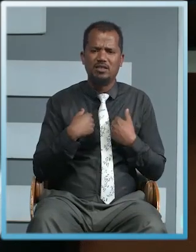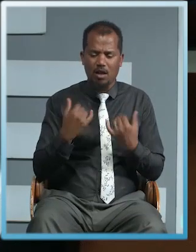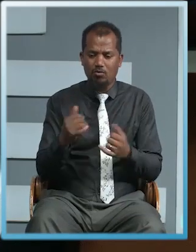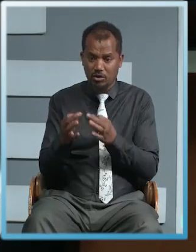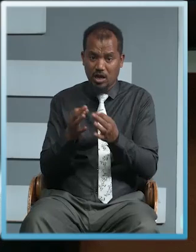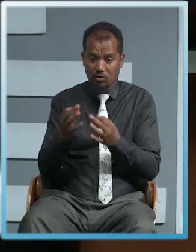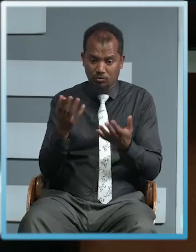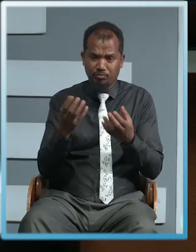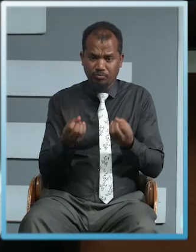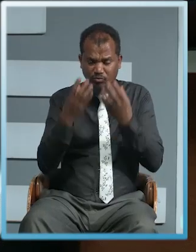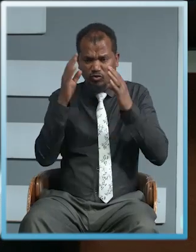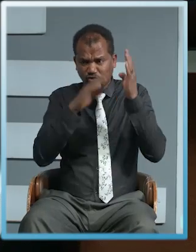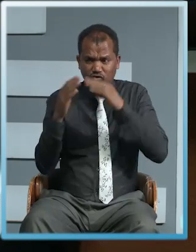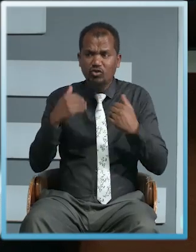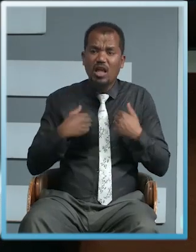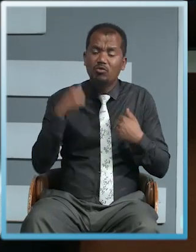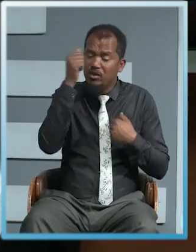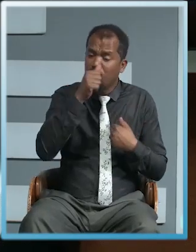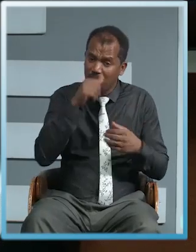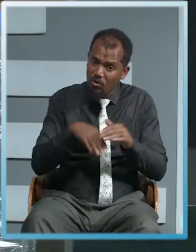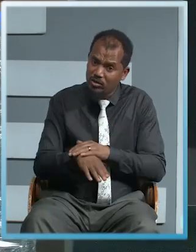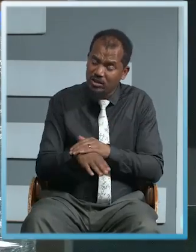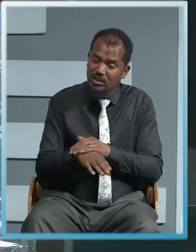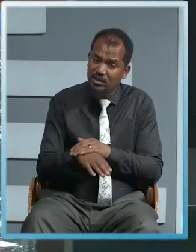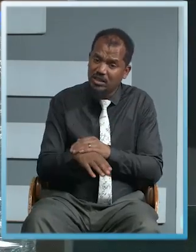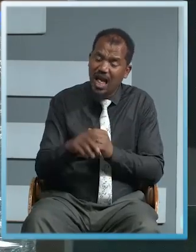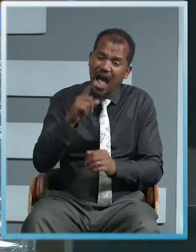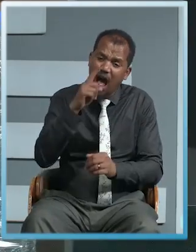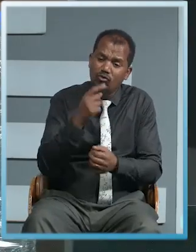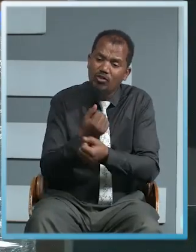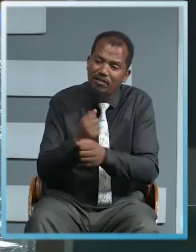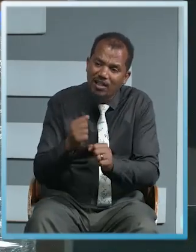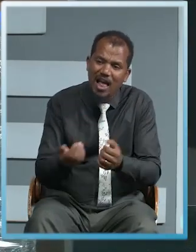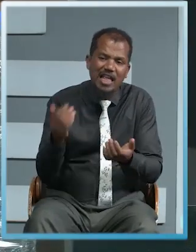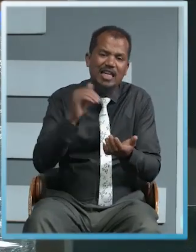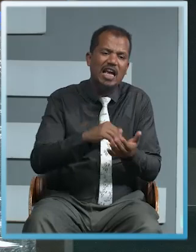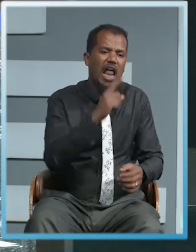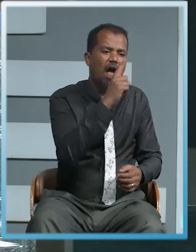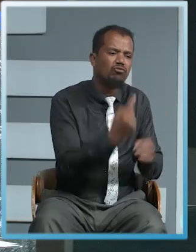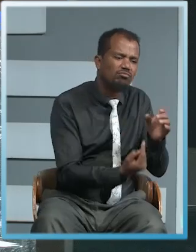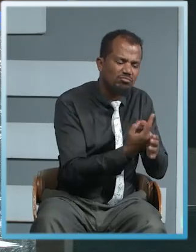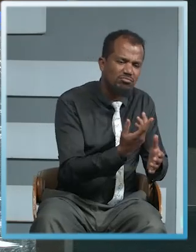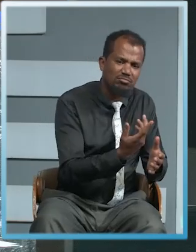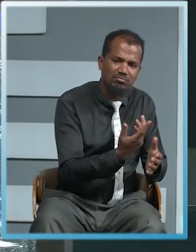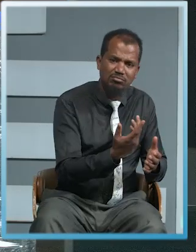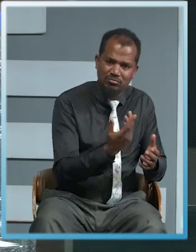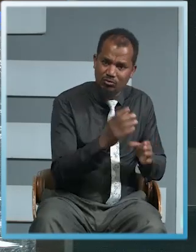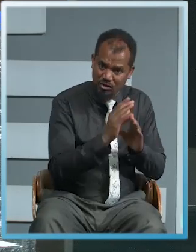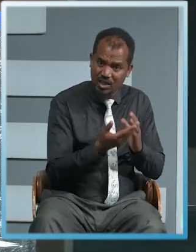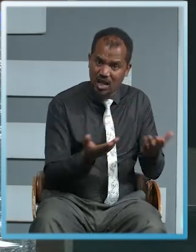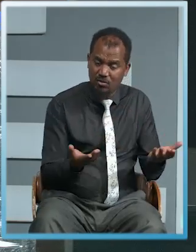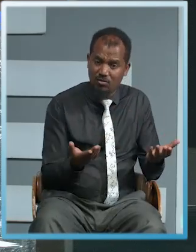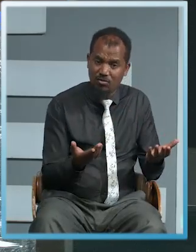غير لازوت بزوج كروش هالو بني توبيا استنا عندو تفتاسي بالن دا غن عندو يمد البتوني تاني